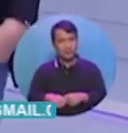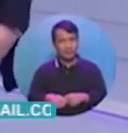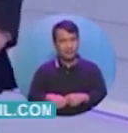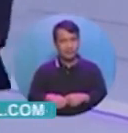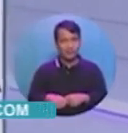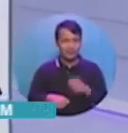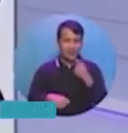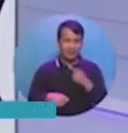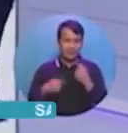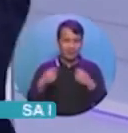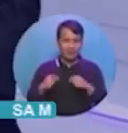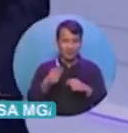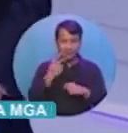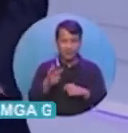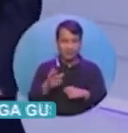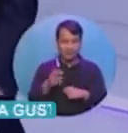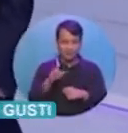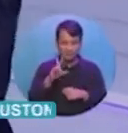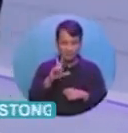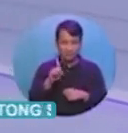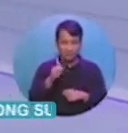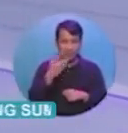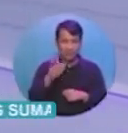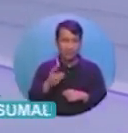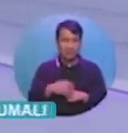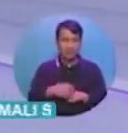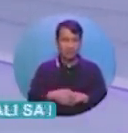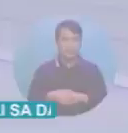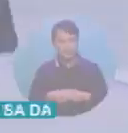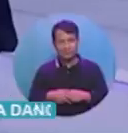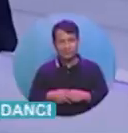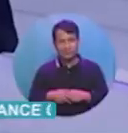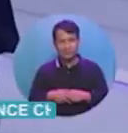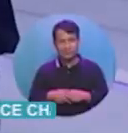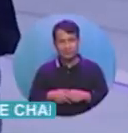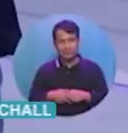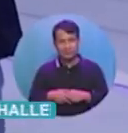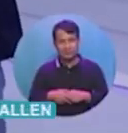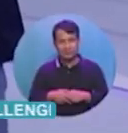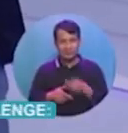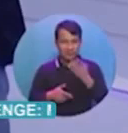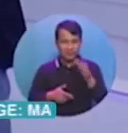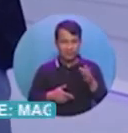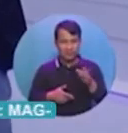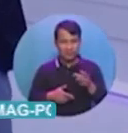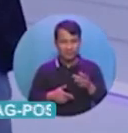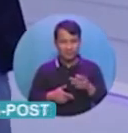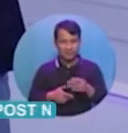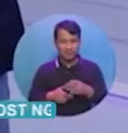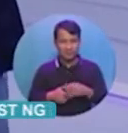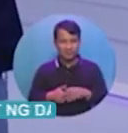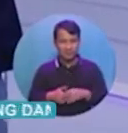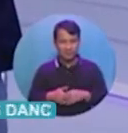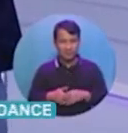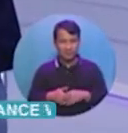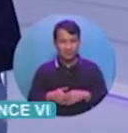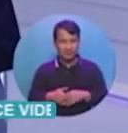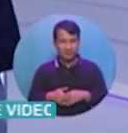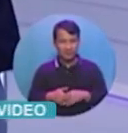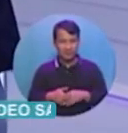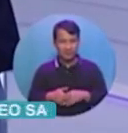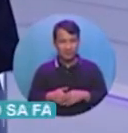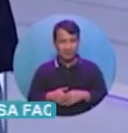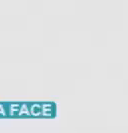Okay, patitikman kita. Sabi mo, uling roasters, sobrang ng sarap. Pasensya na. Uling roasters, sobrang sarap. Salamat